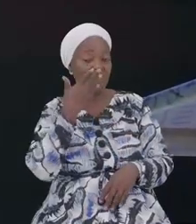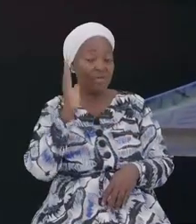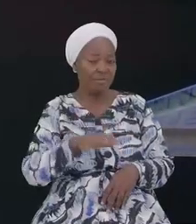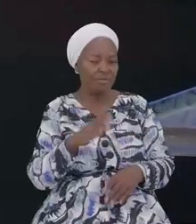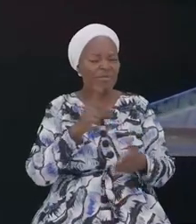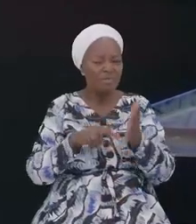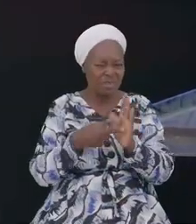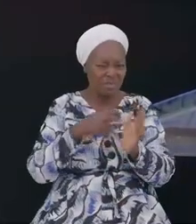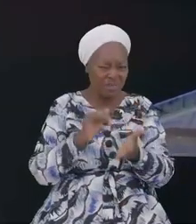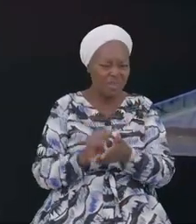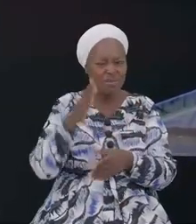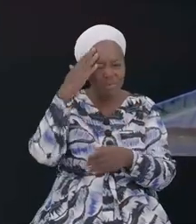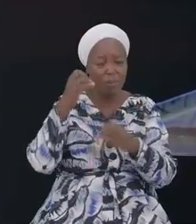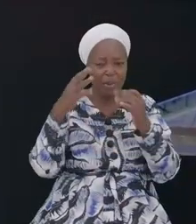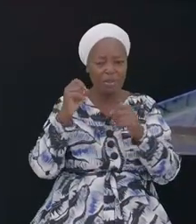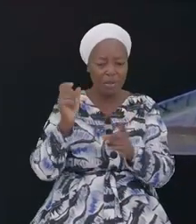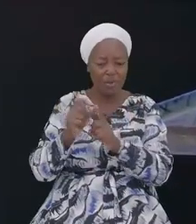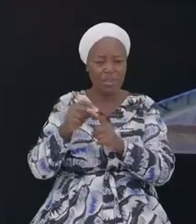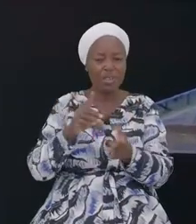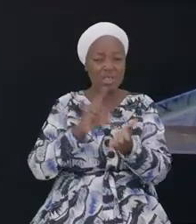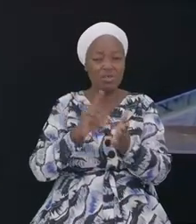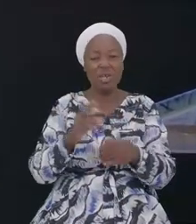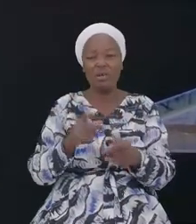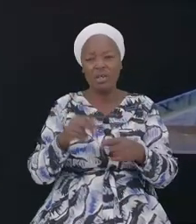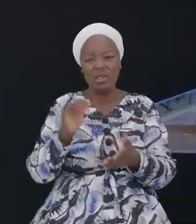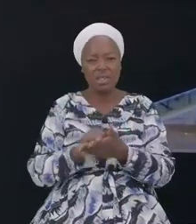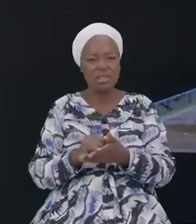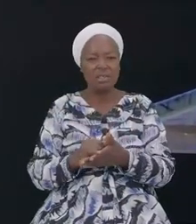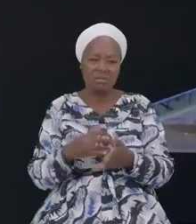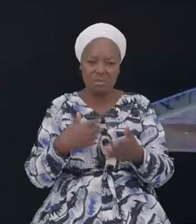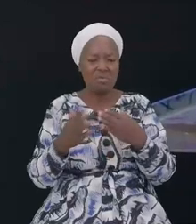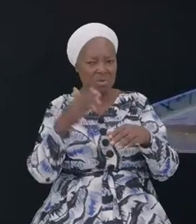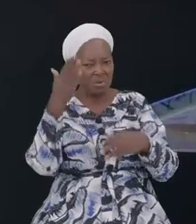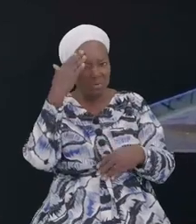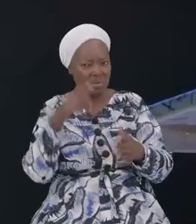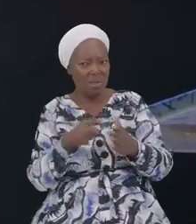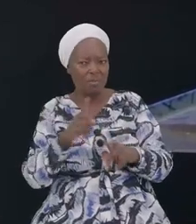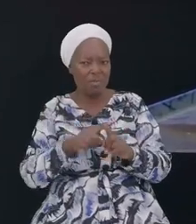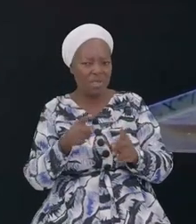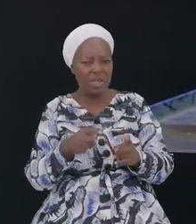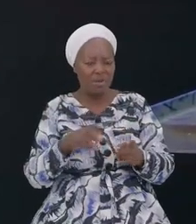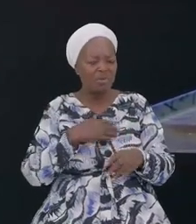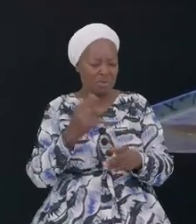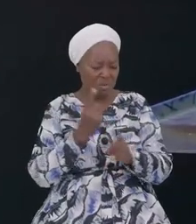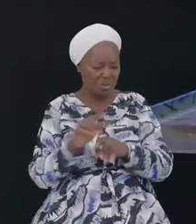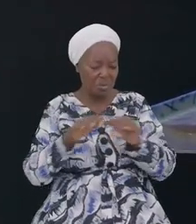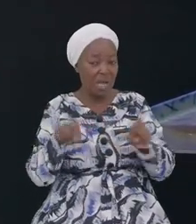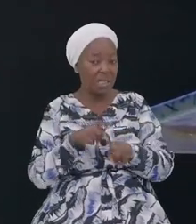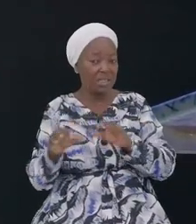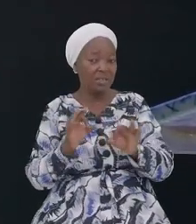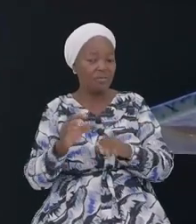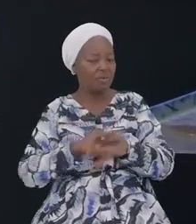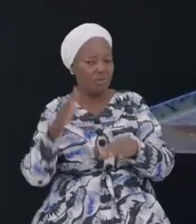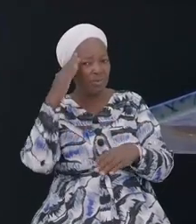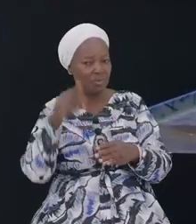Nous connaissons plusieurs mots dans le dictionnaire. Même si nous connaissons ces mots, nous nous comportons comme si nous ne connaissions pas ces mots sales.